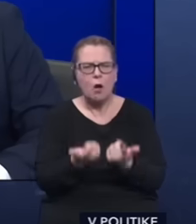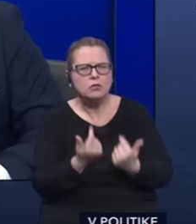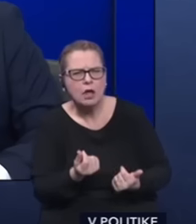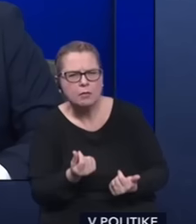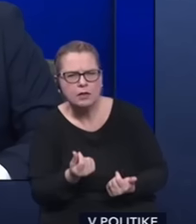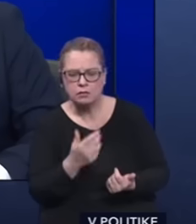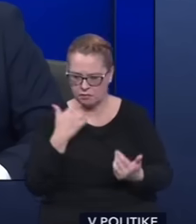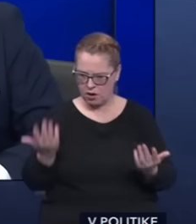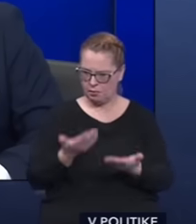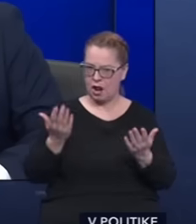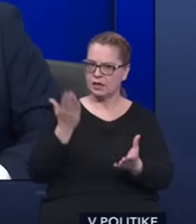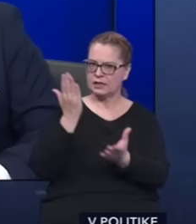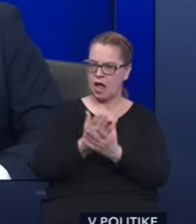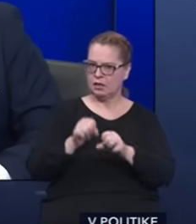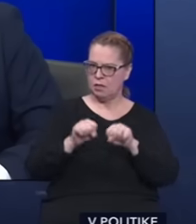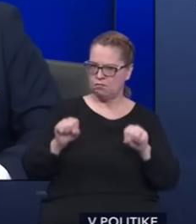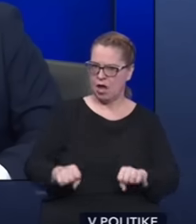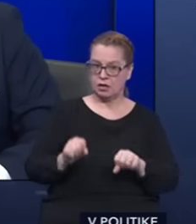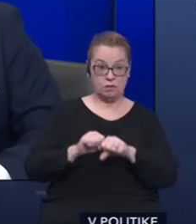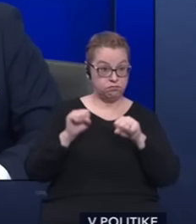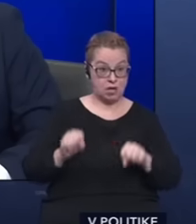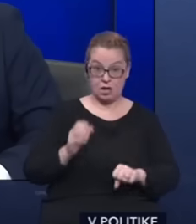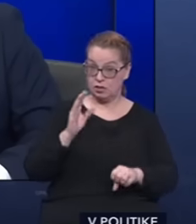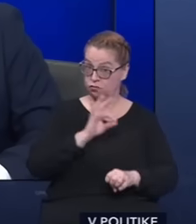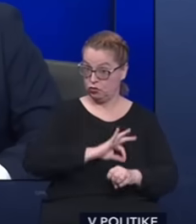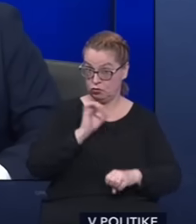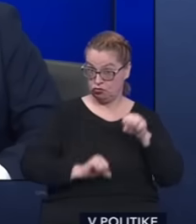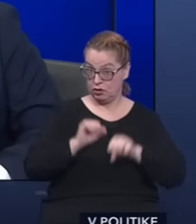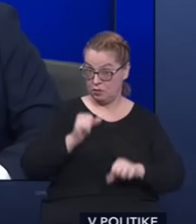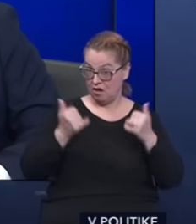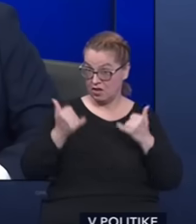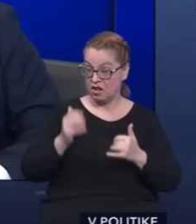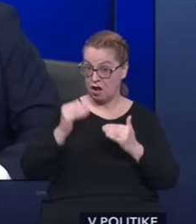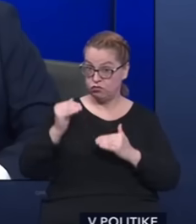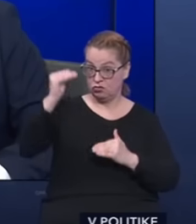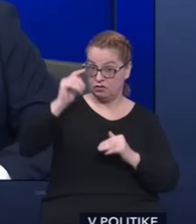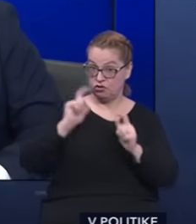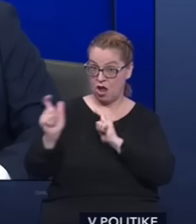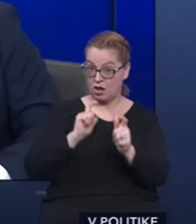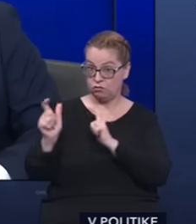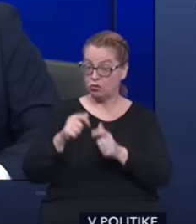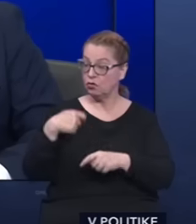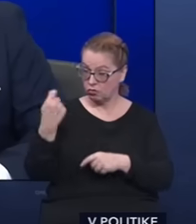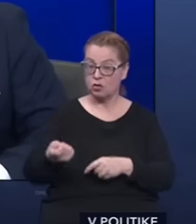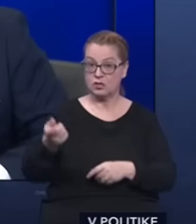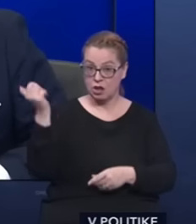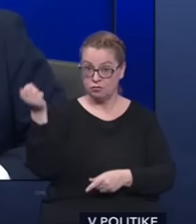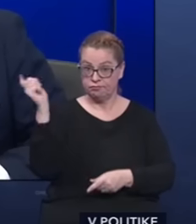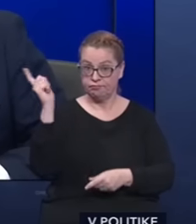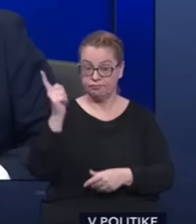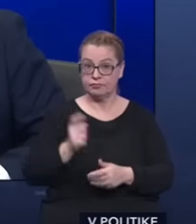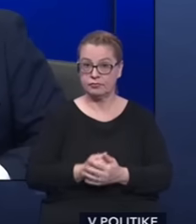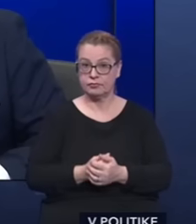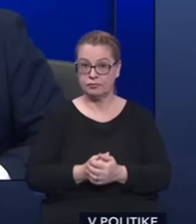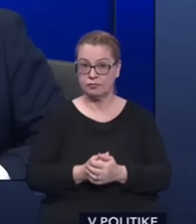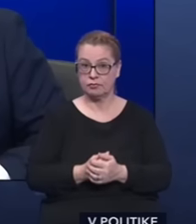veľmi ľahko zdaníme banky. Ak sa banky nebudú slušne správať teraz a budú dvíhať hypotéky, dostanú po krížoch. Bankám sme